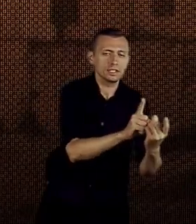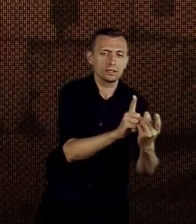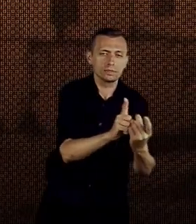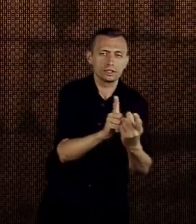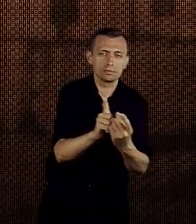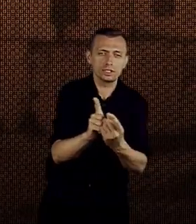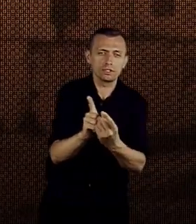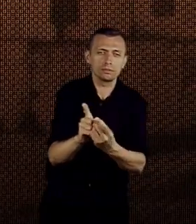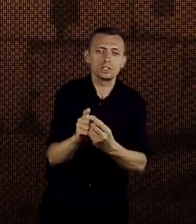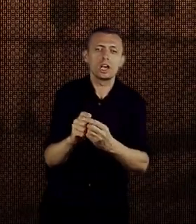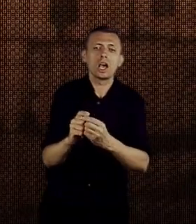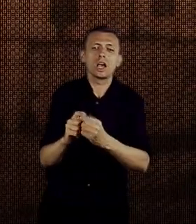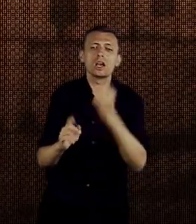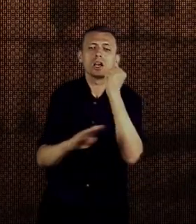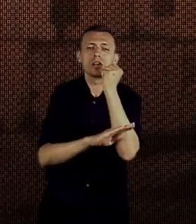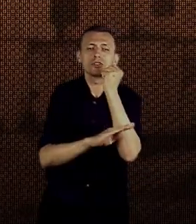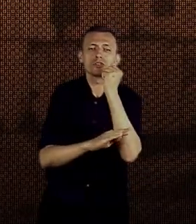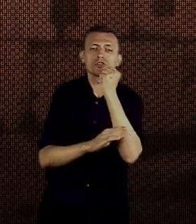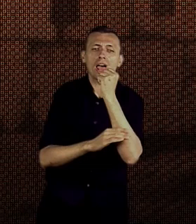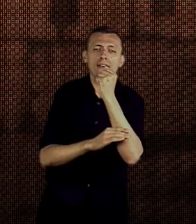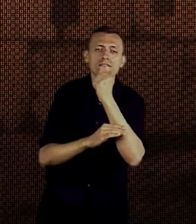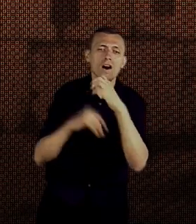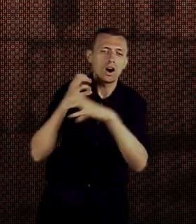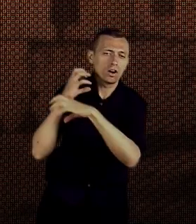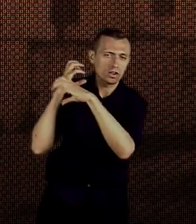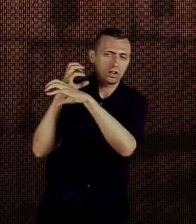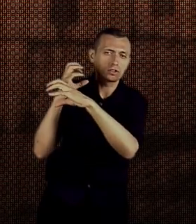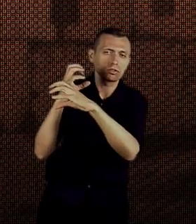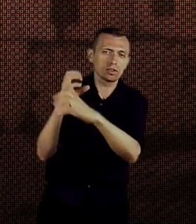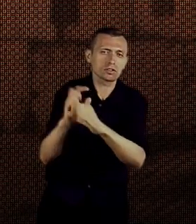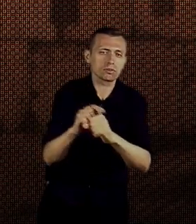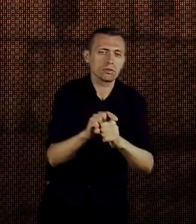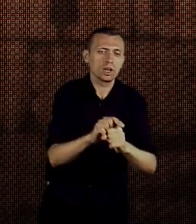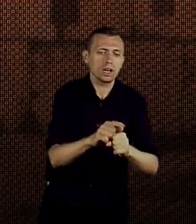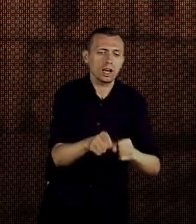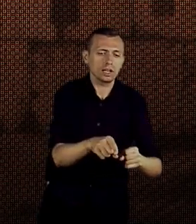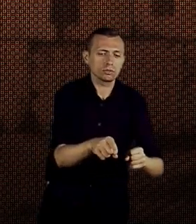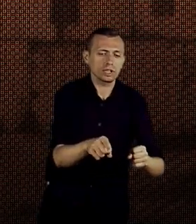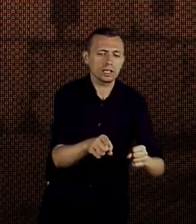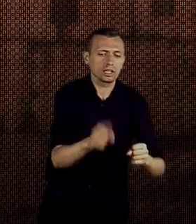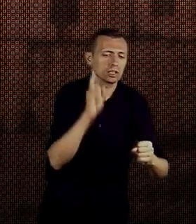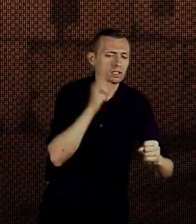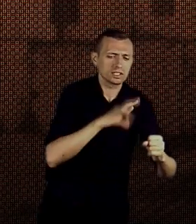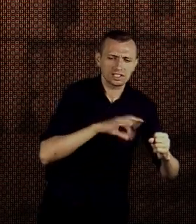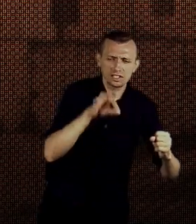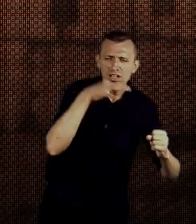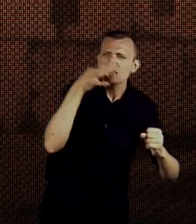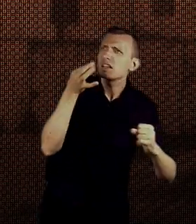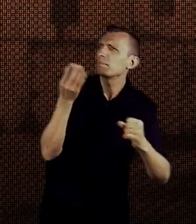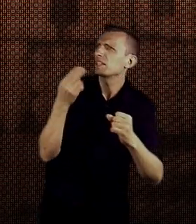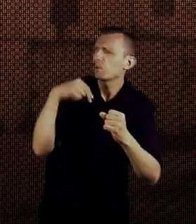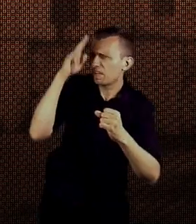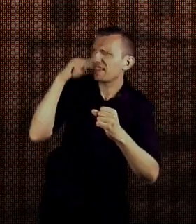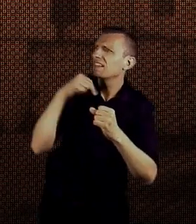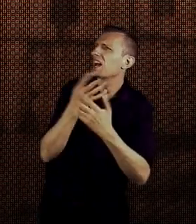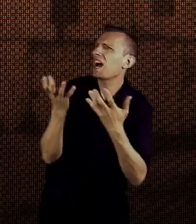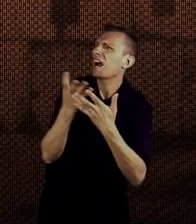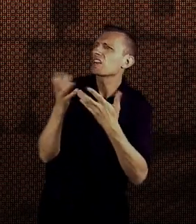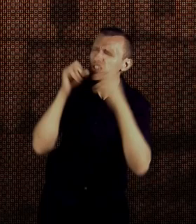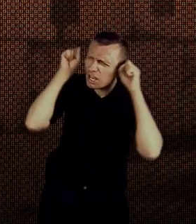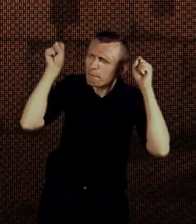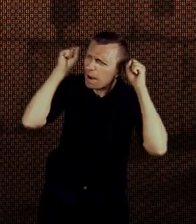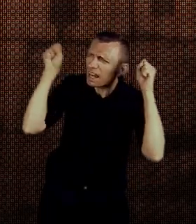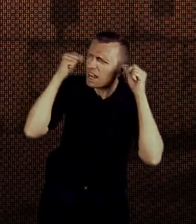całopalenie? A Abraham, znajdujący się w tragicznych okolicznościach, po ludzku beznadziejnych,